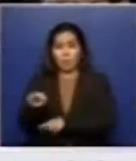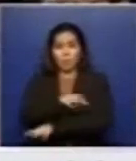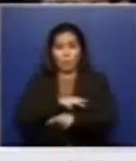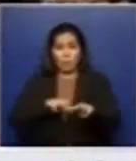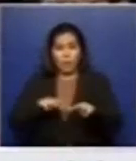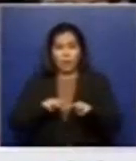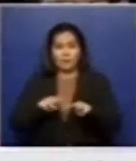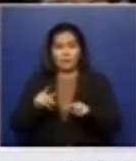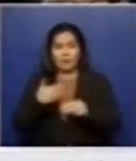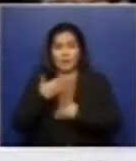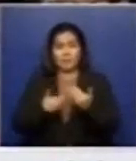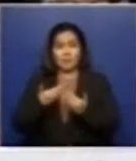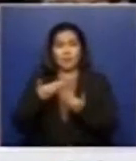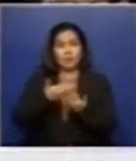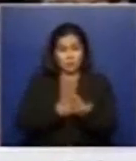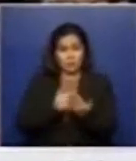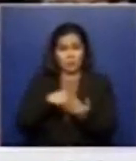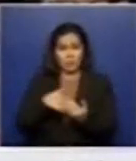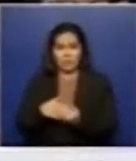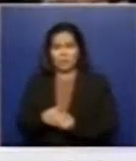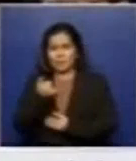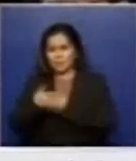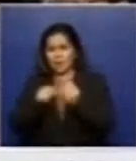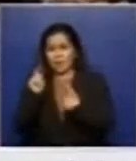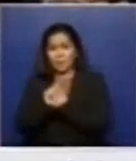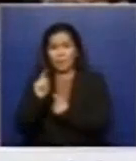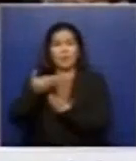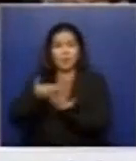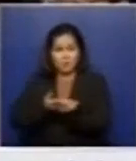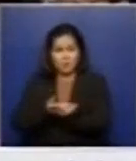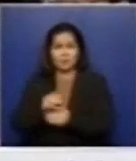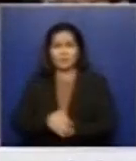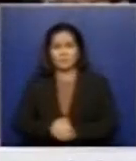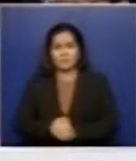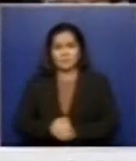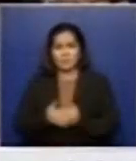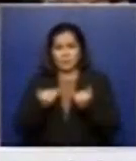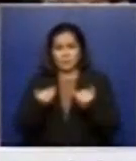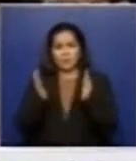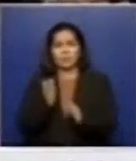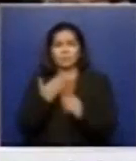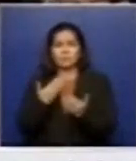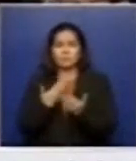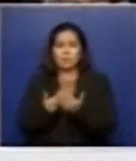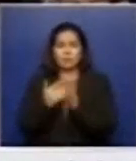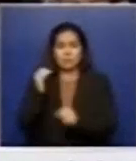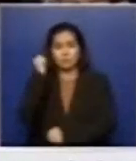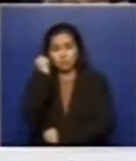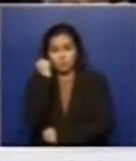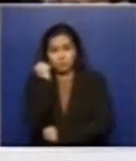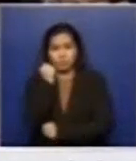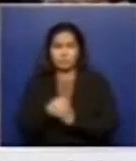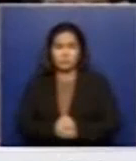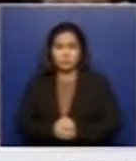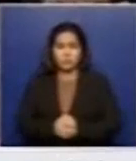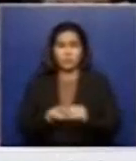อรี่ครับไปตลาดเจอใครก่อนก็เจอแผงลอตเตอรี่ครับวันนี้คนจนคนลำบากครับลำบาก